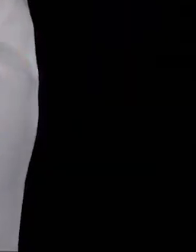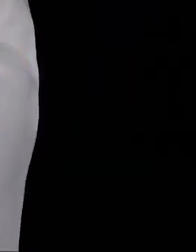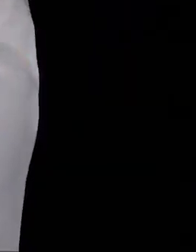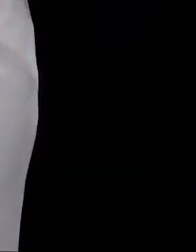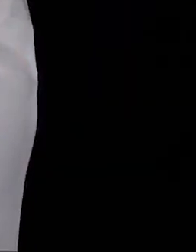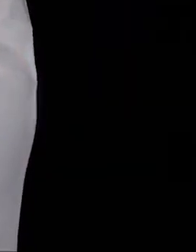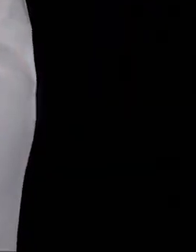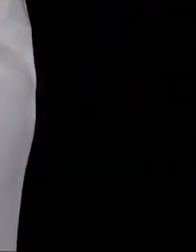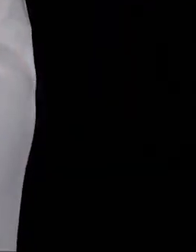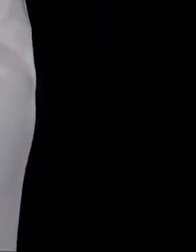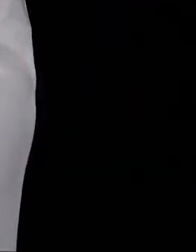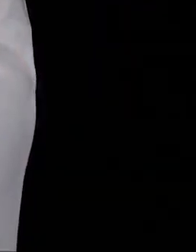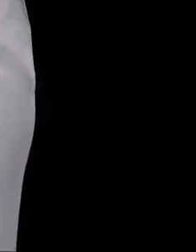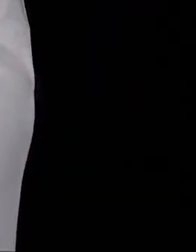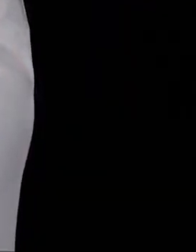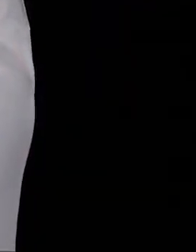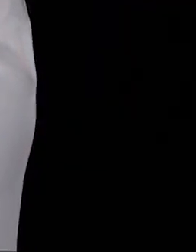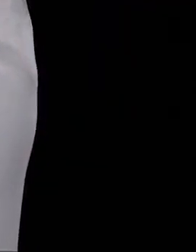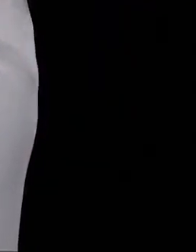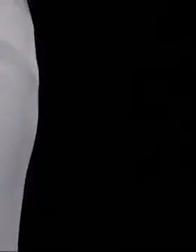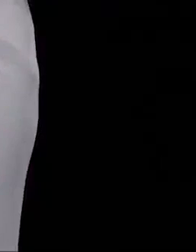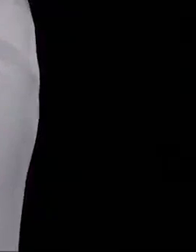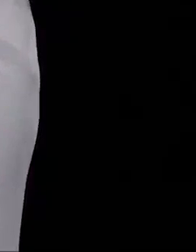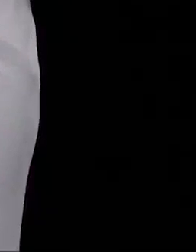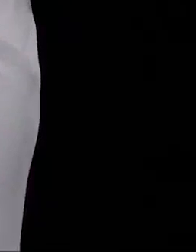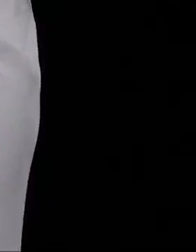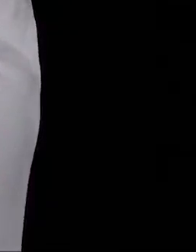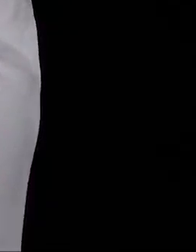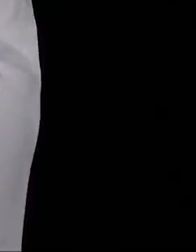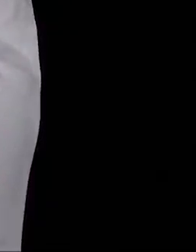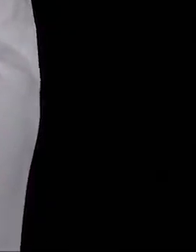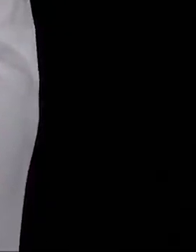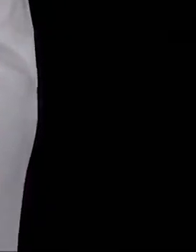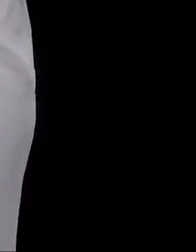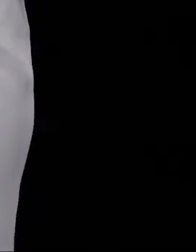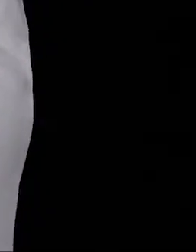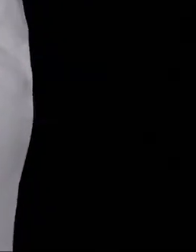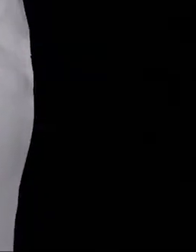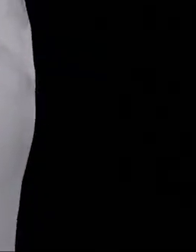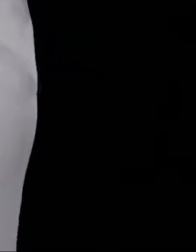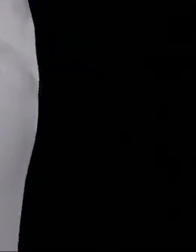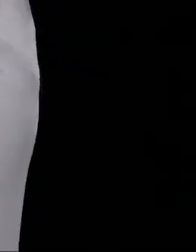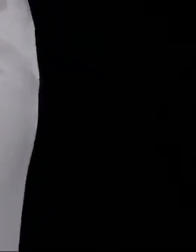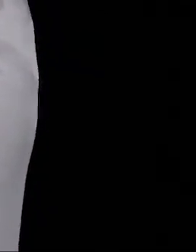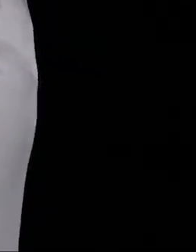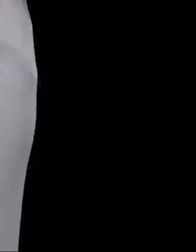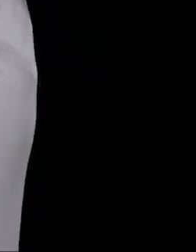언제 어디서나 내손안의 뉴스 광주 NBC 뉴스 유튜브 구독으로 함께하세요